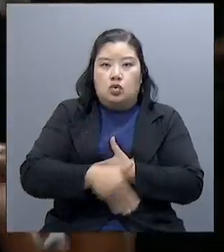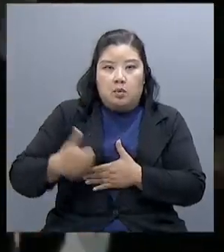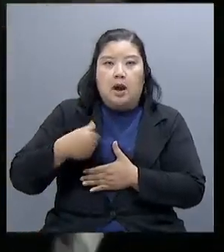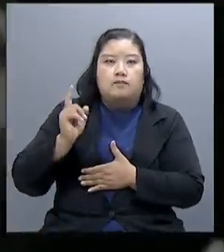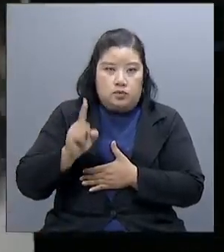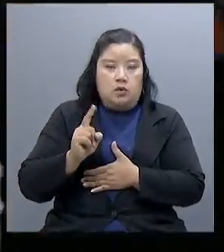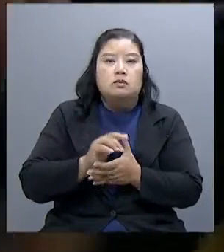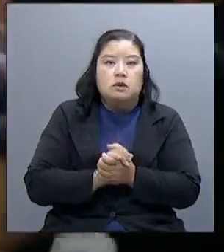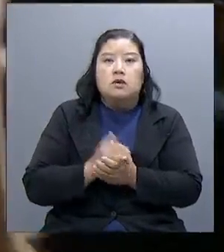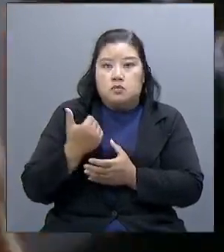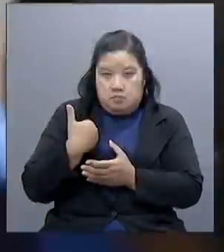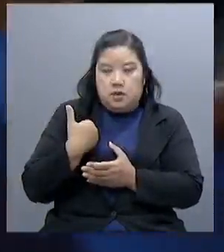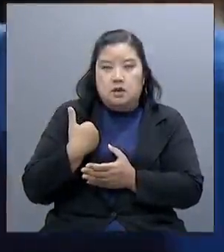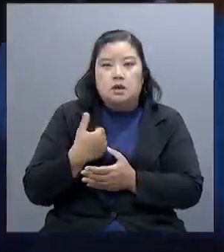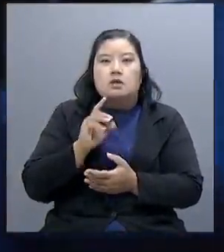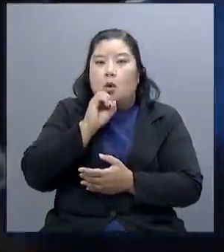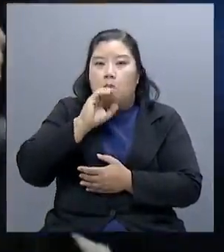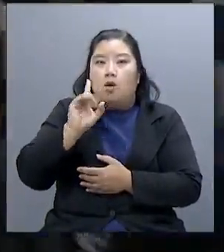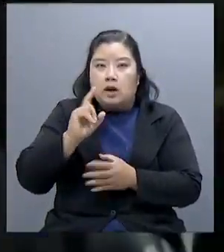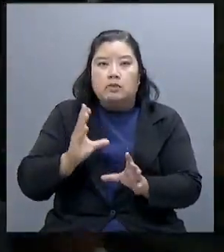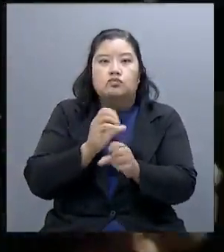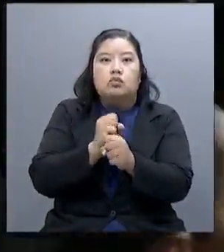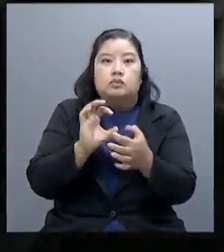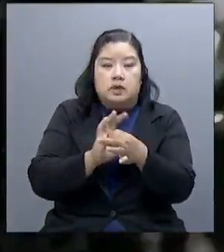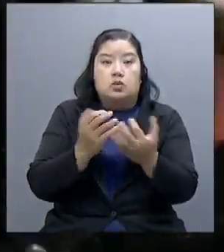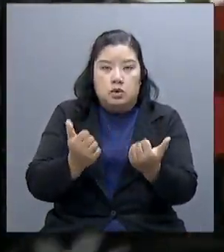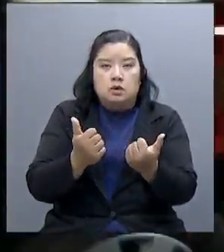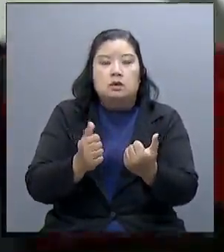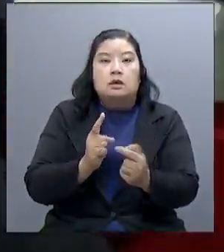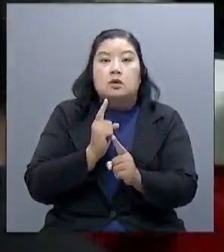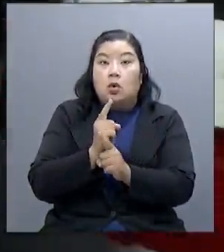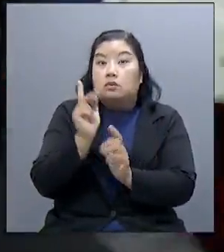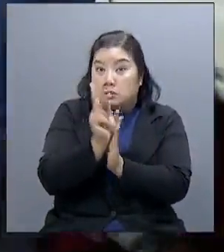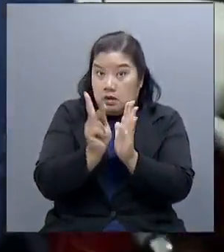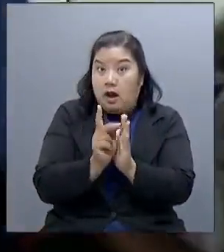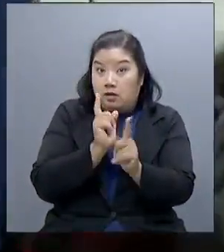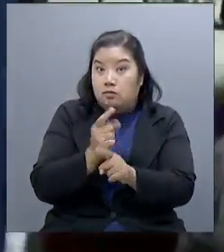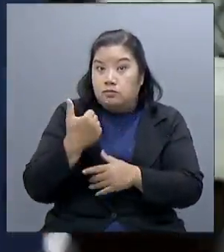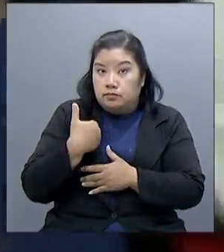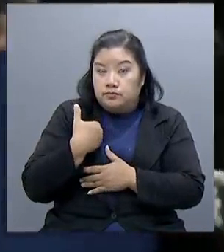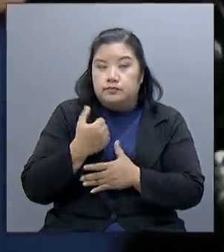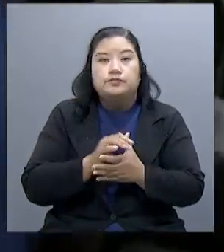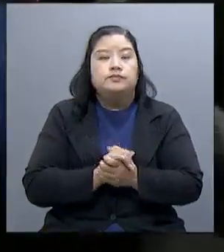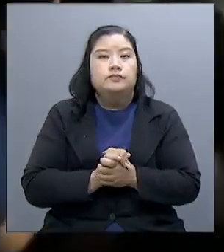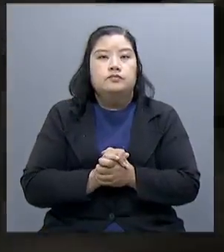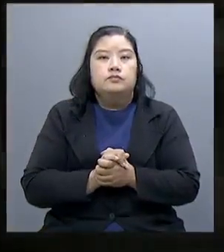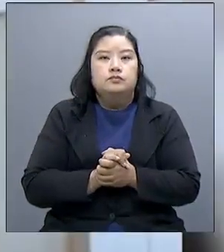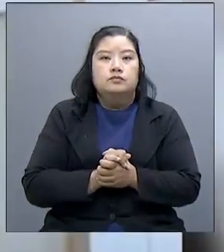จะต้องมีการรายงานกลับว่าคำสั่งอพยพนั้นเป็นไปตามกฎหมายสงครามระบุเอาไว้หรือ